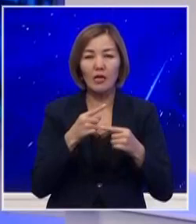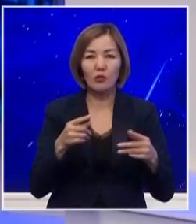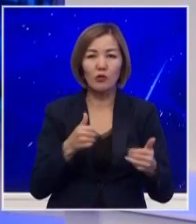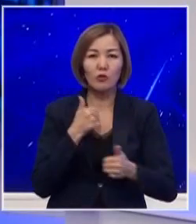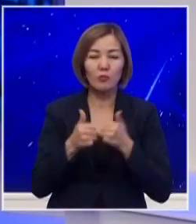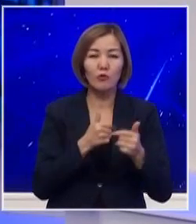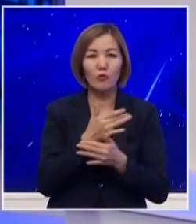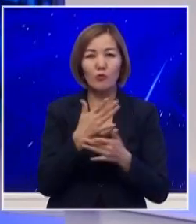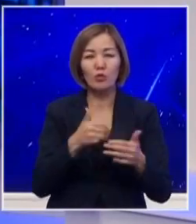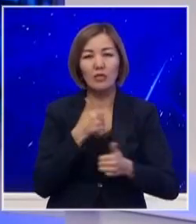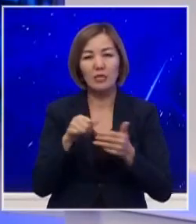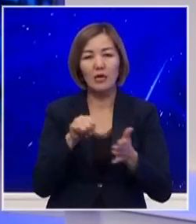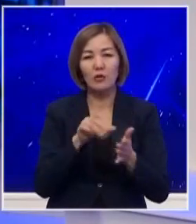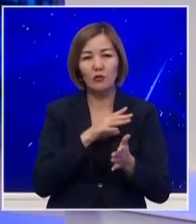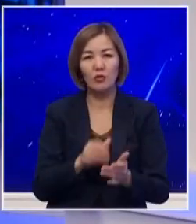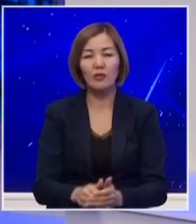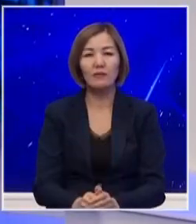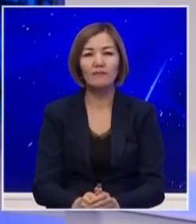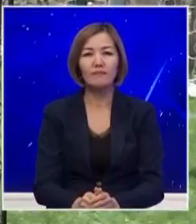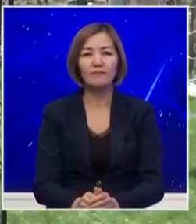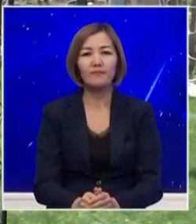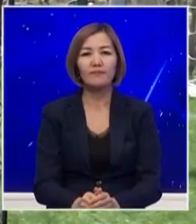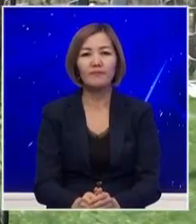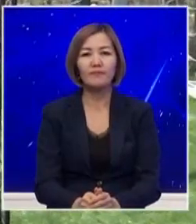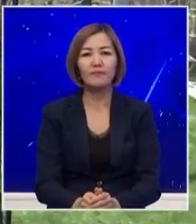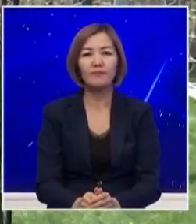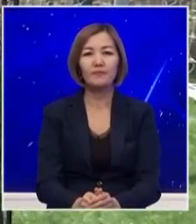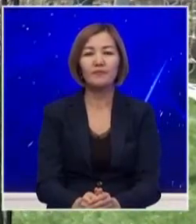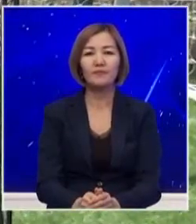спорт түрлерінен өз арасынға түсті.